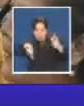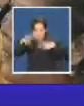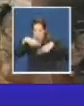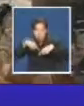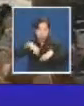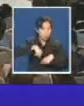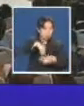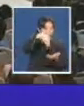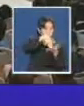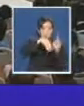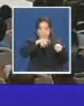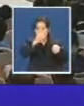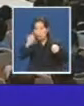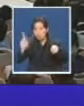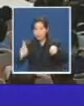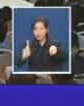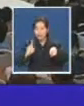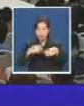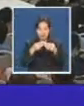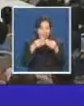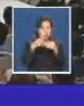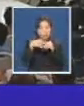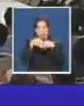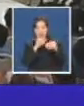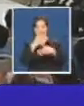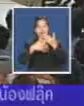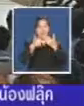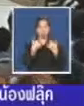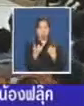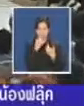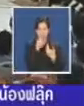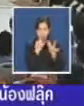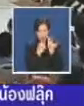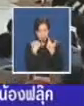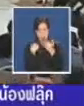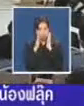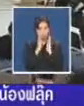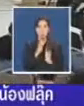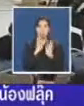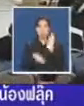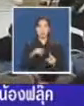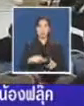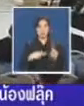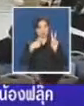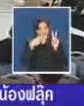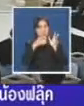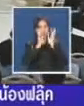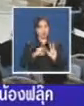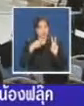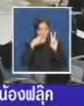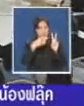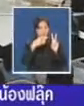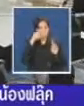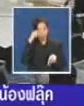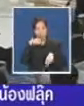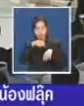อย่างน้อยก็มีประมาณ 20,000บาทนะครับที่มีการค้าการที่อยู่เนี่ยสามารถทำได้แบบถูกต้องตามกฎหมายลดรายจ่ายนอกระบบได้อีกเช่น